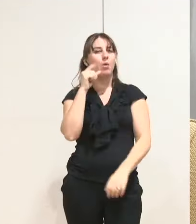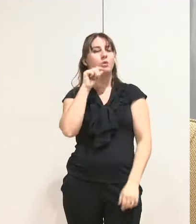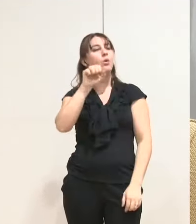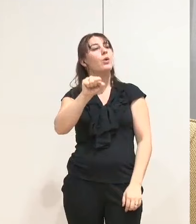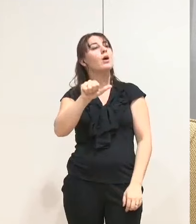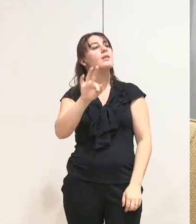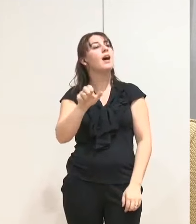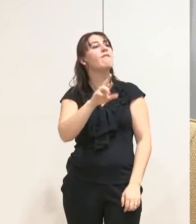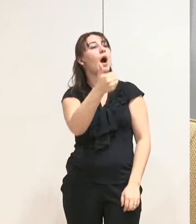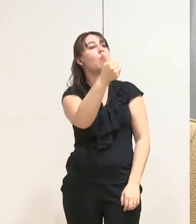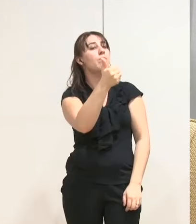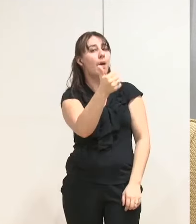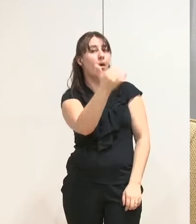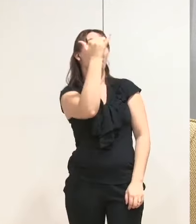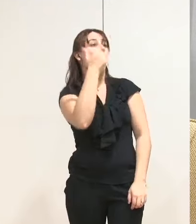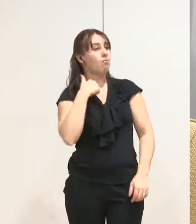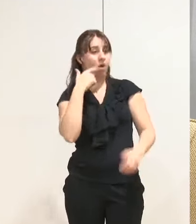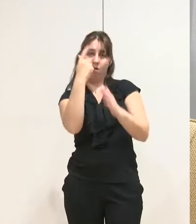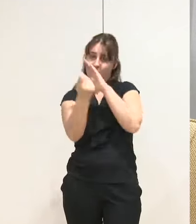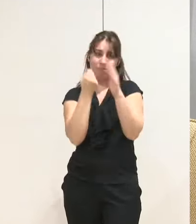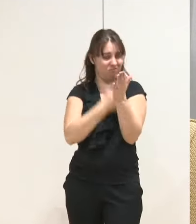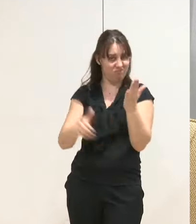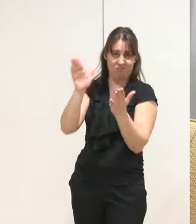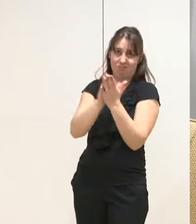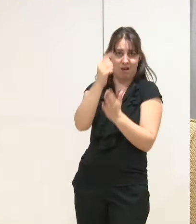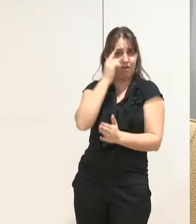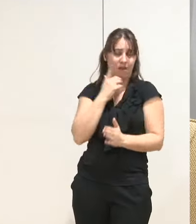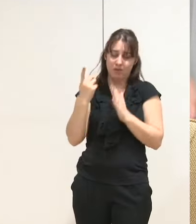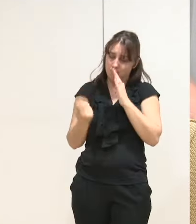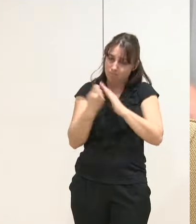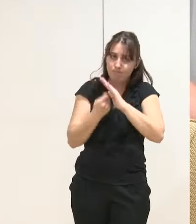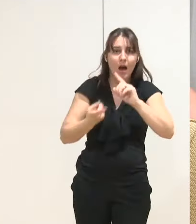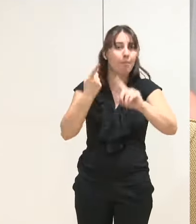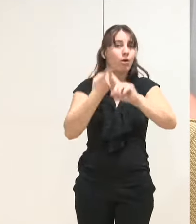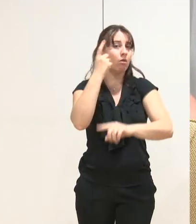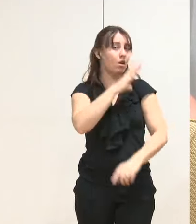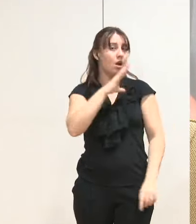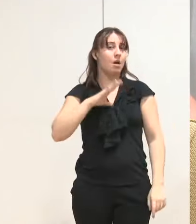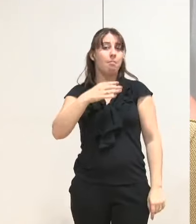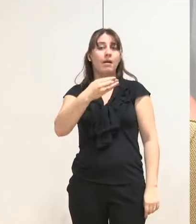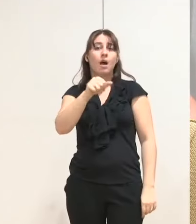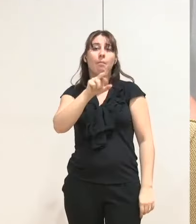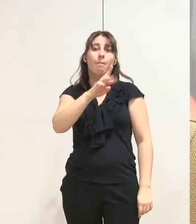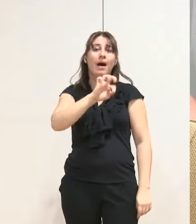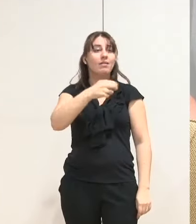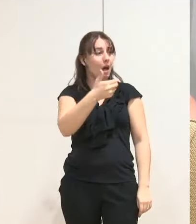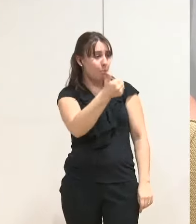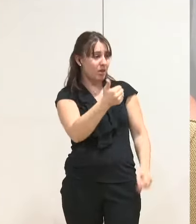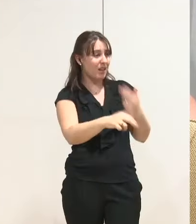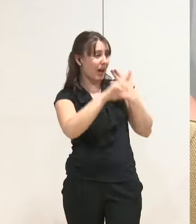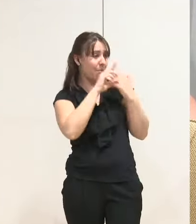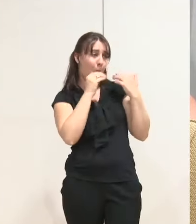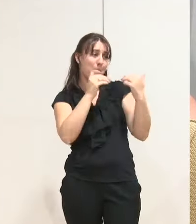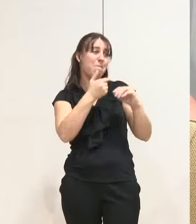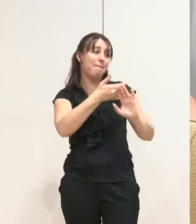on le redit nous aussi parce que ça nous semble important sans doute madame Martin vous nous donnerez les mêmes réponses mais il semble très important pour nous de